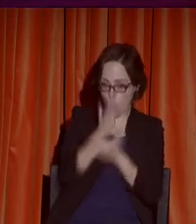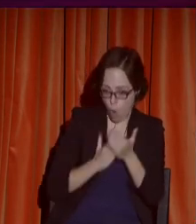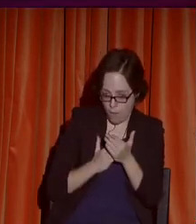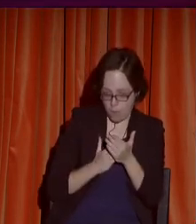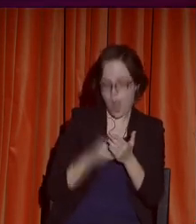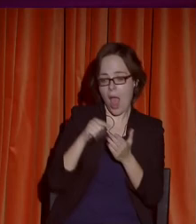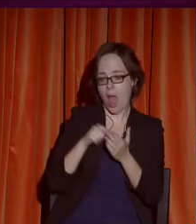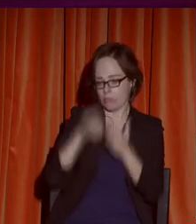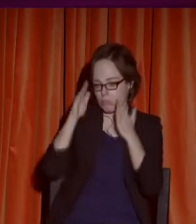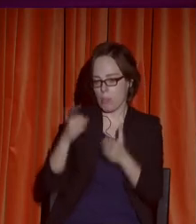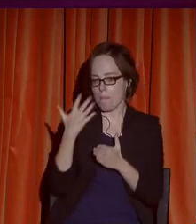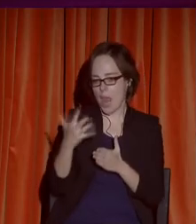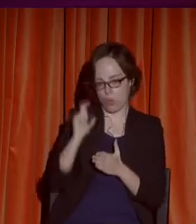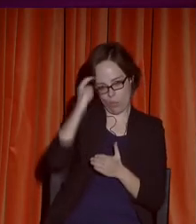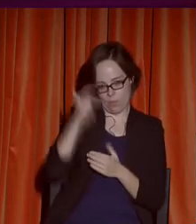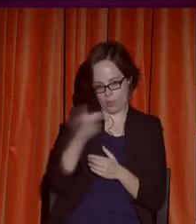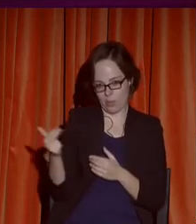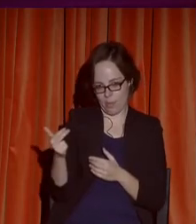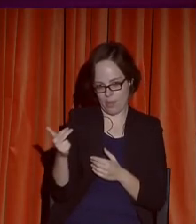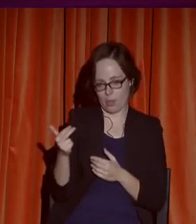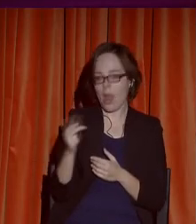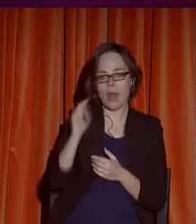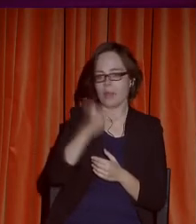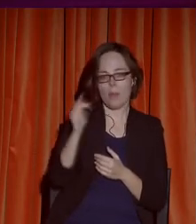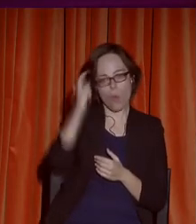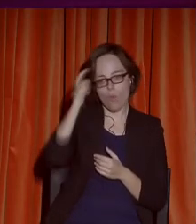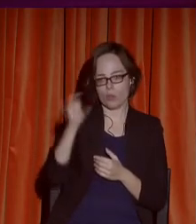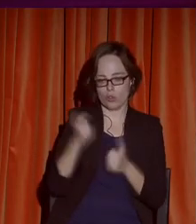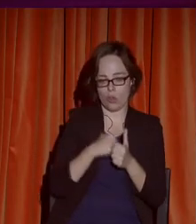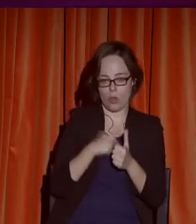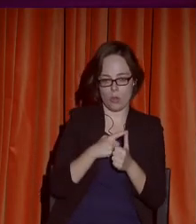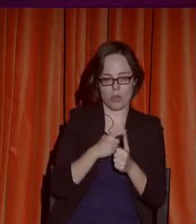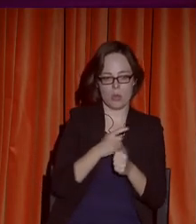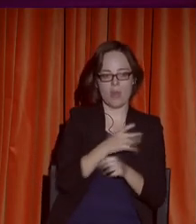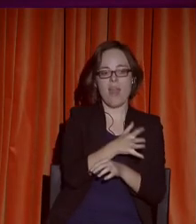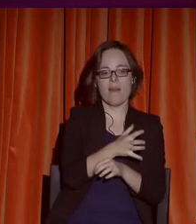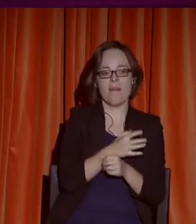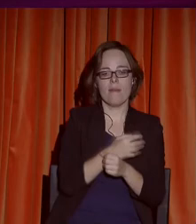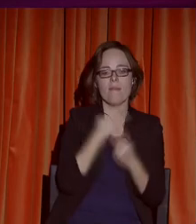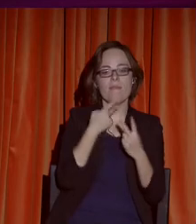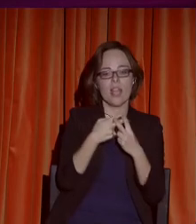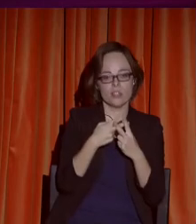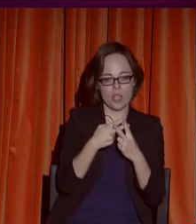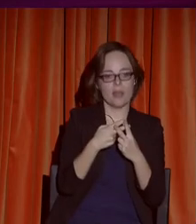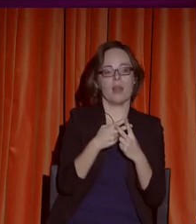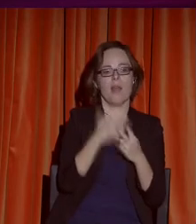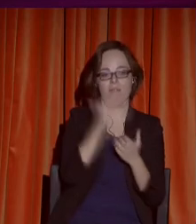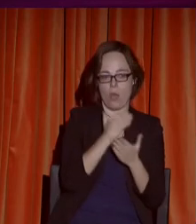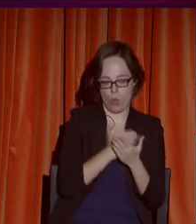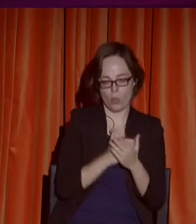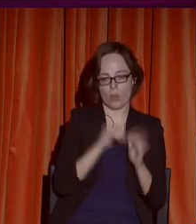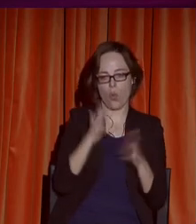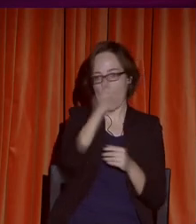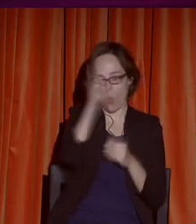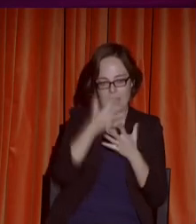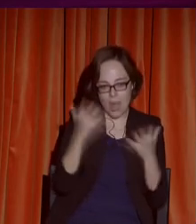zagadnień. Tymi zagadnieniami są warunki więzienne, a więc przeludnienie i wszystkie kwestie dotyczące warunków